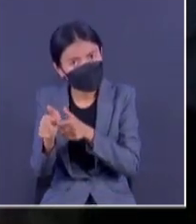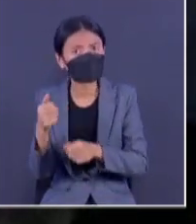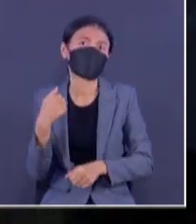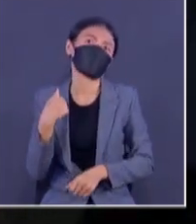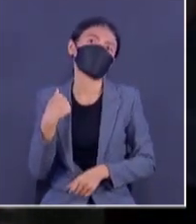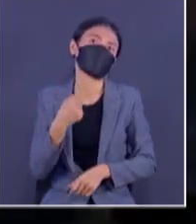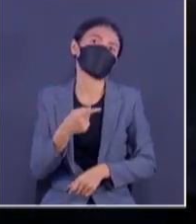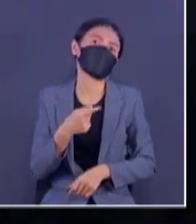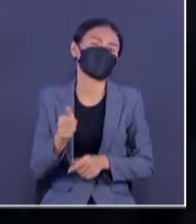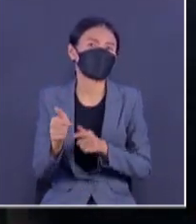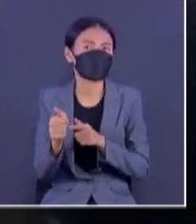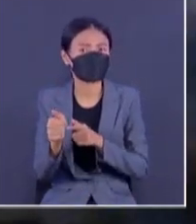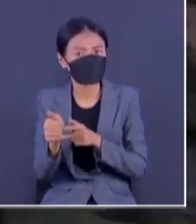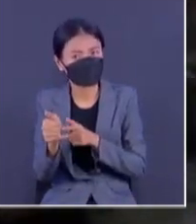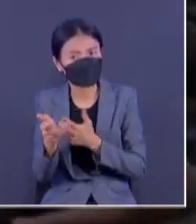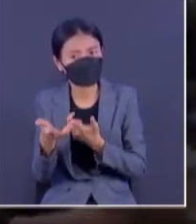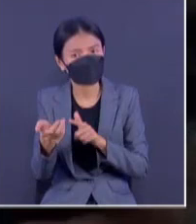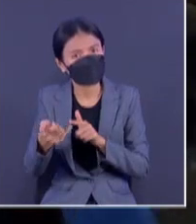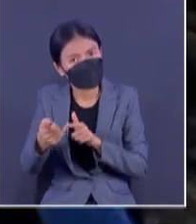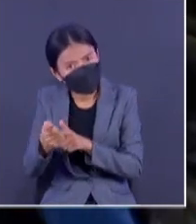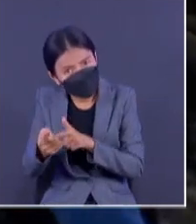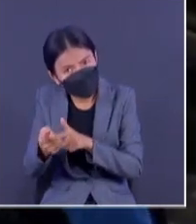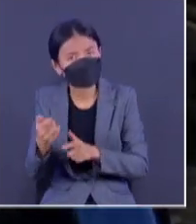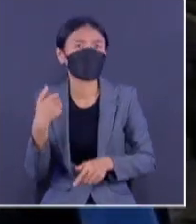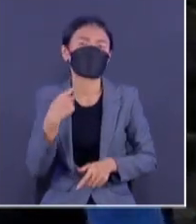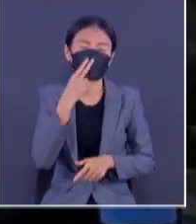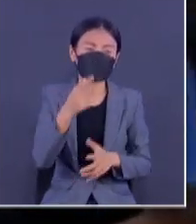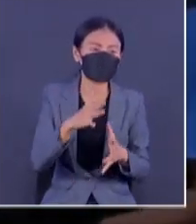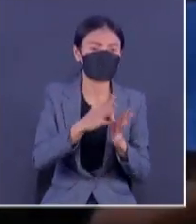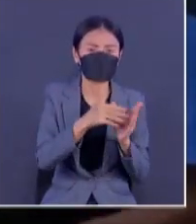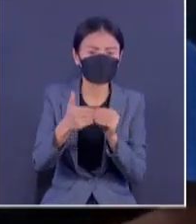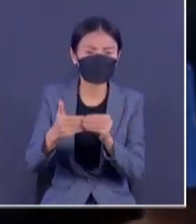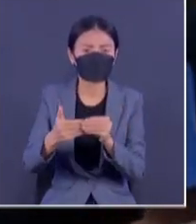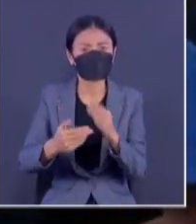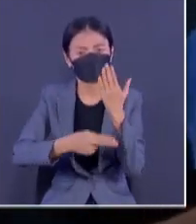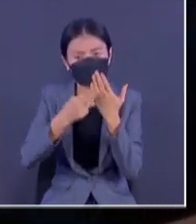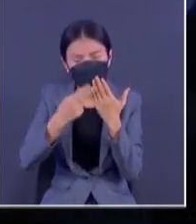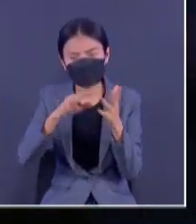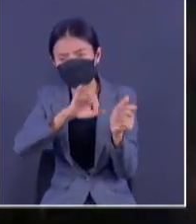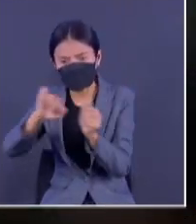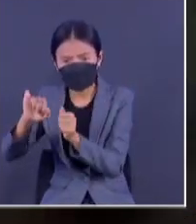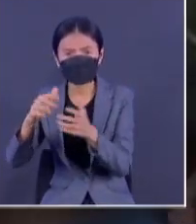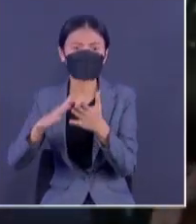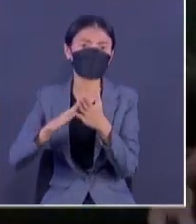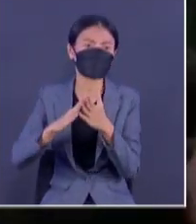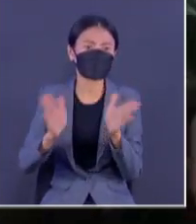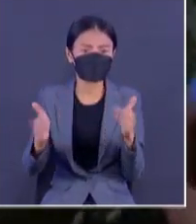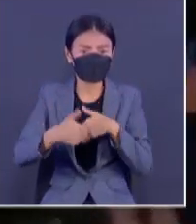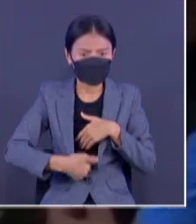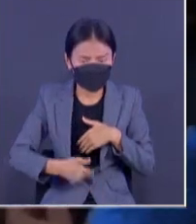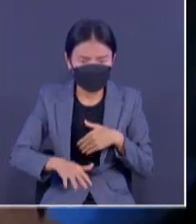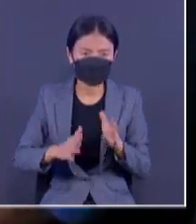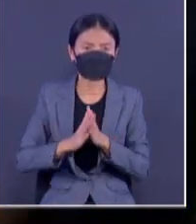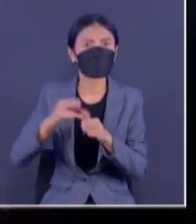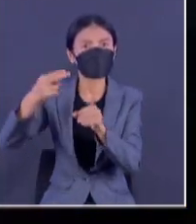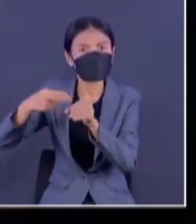พศสัมพันธ์กันเนี่ยตามสถานที่ต่างๆนะครับโรงแรมม่านรูดบ้างห้องน้ำภายในปั๊มน้ำมันบ้างนะครับหรือว่าบางครั้งเนี่